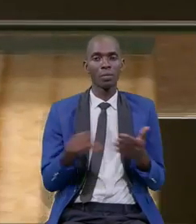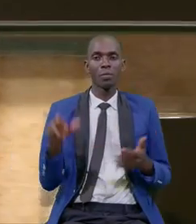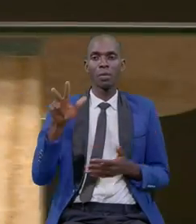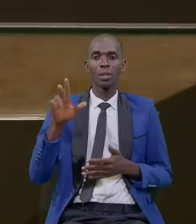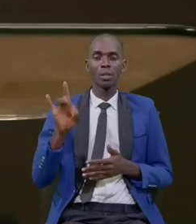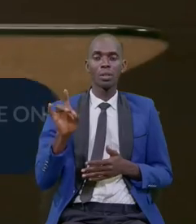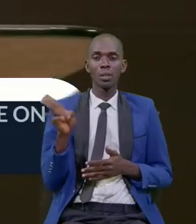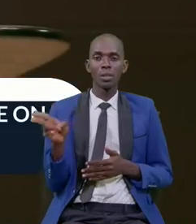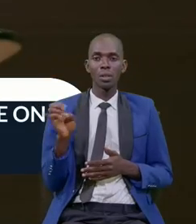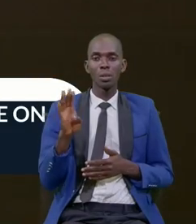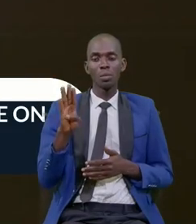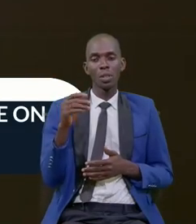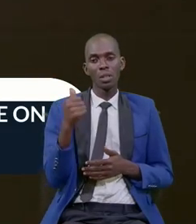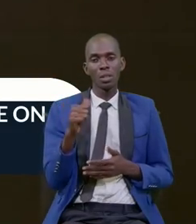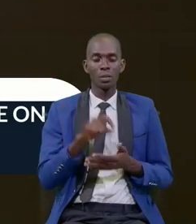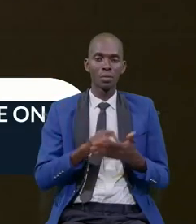verset 38.